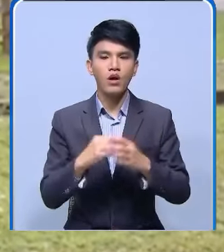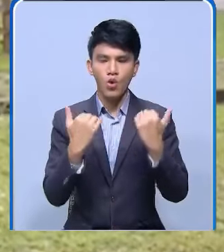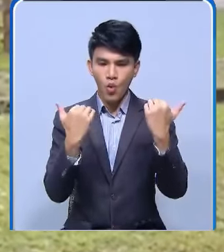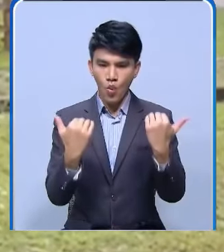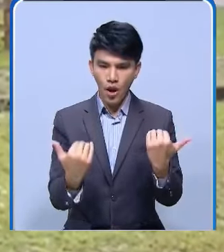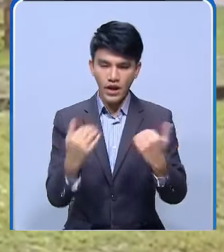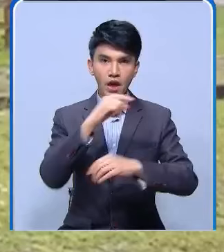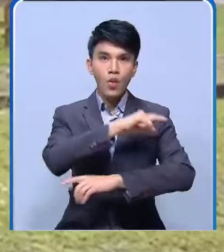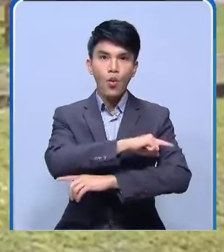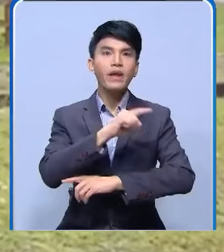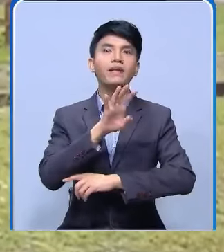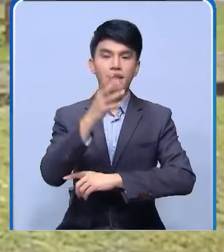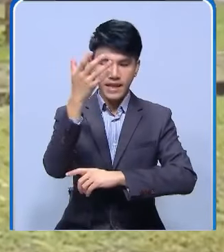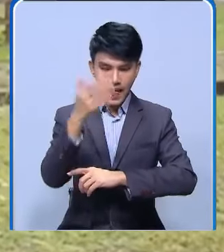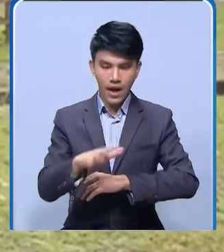ที่4แล้วที่เราต้องมา